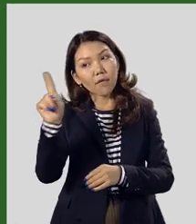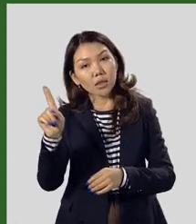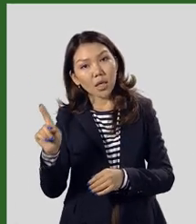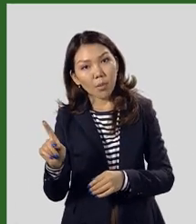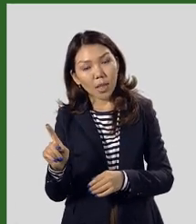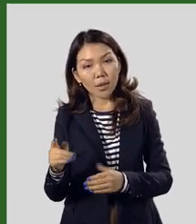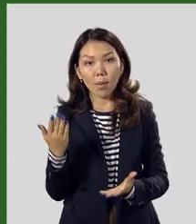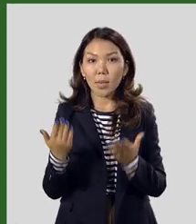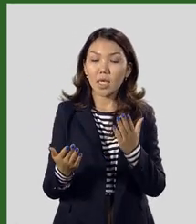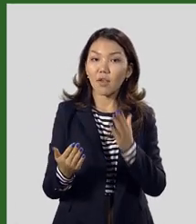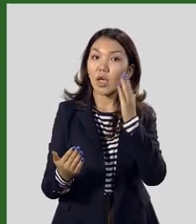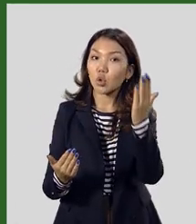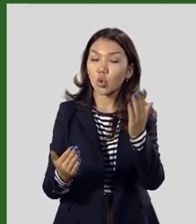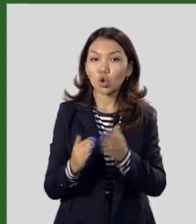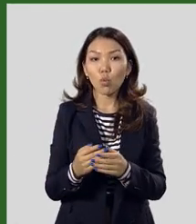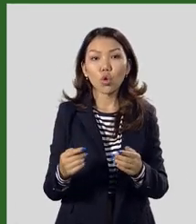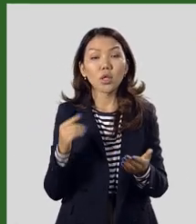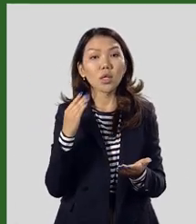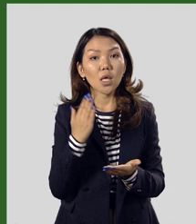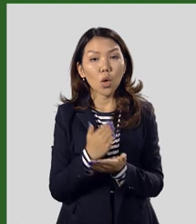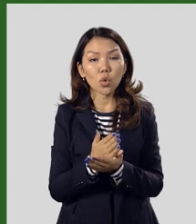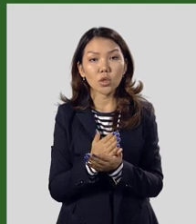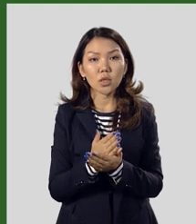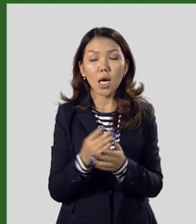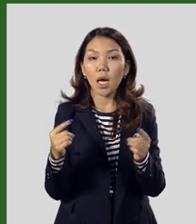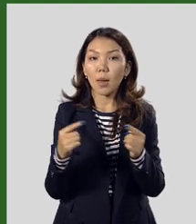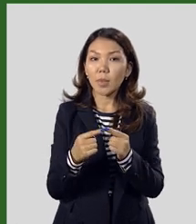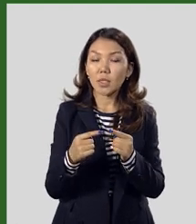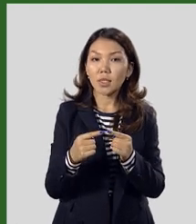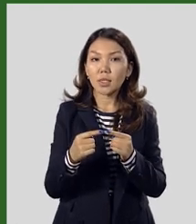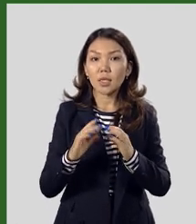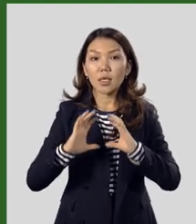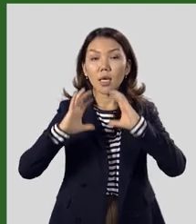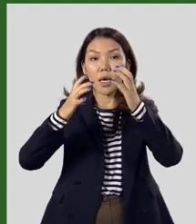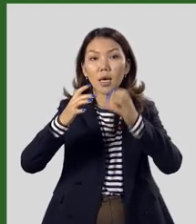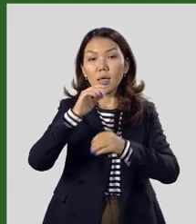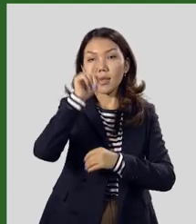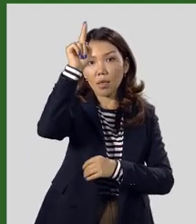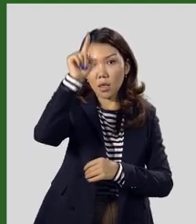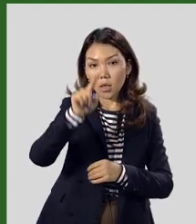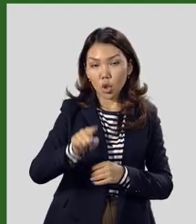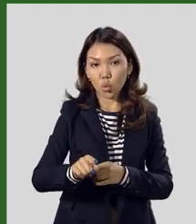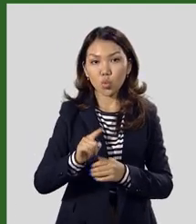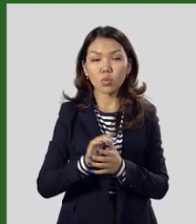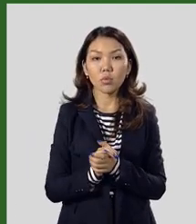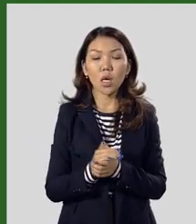находится, определить долготу меридиана, на котором расположен объект.